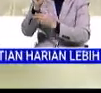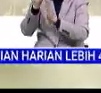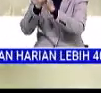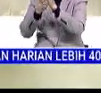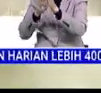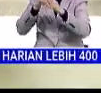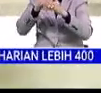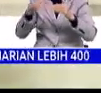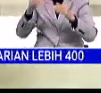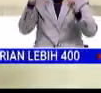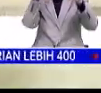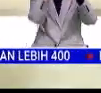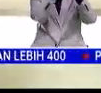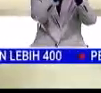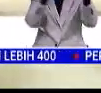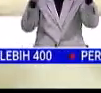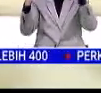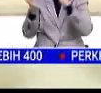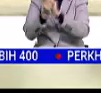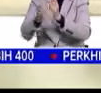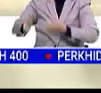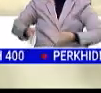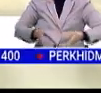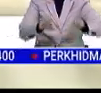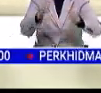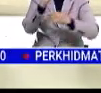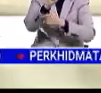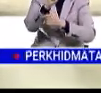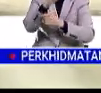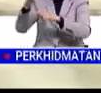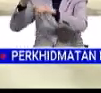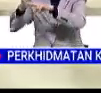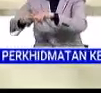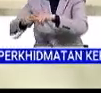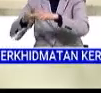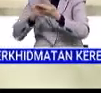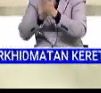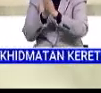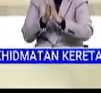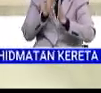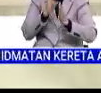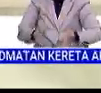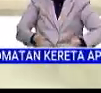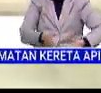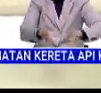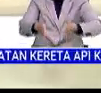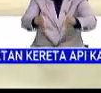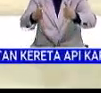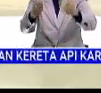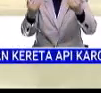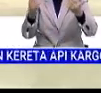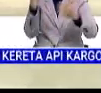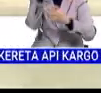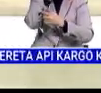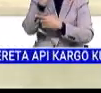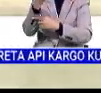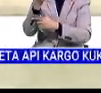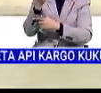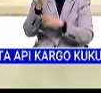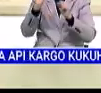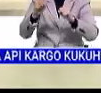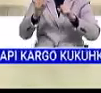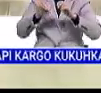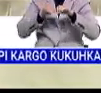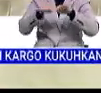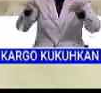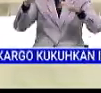bilion. Ia bertujuan mentransformasi Sungai Gombak dan Sungai Klang menjadi ikon waterfront yang dinamik, berdaya huni dan berkembang